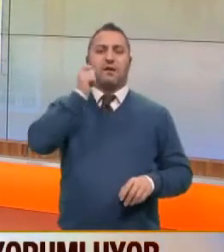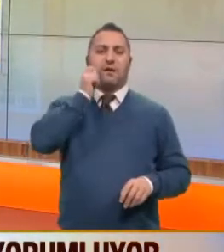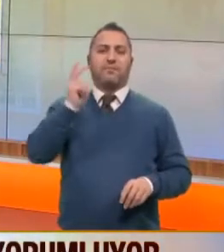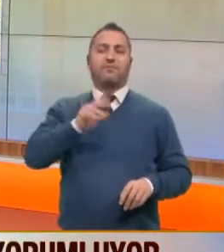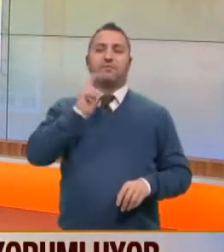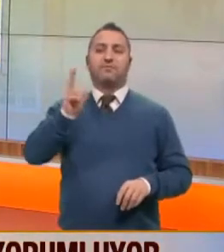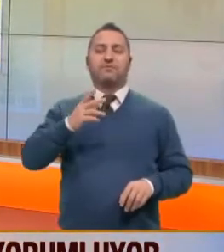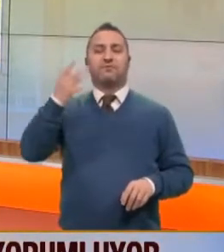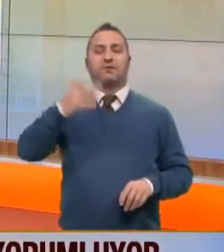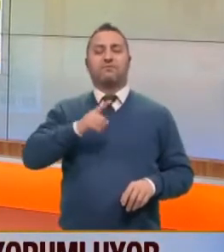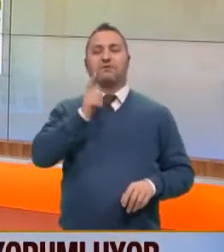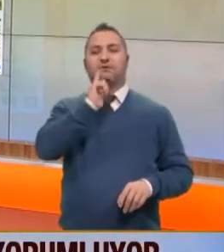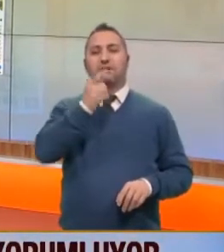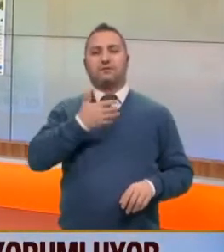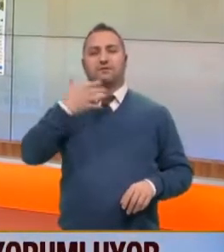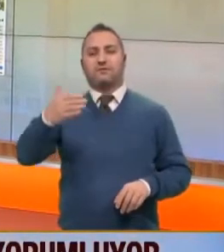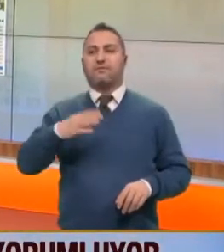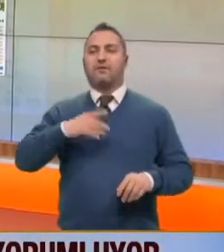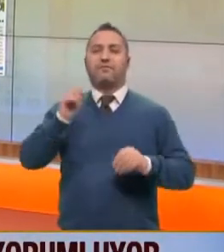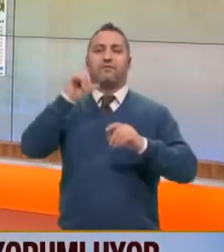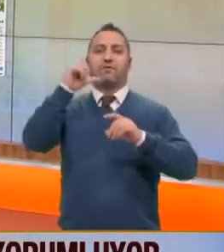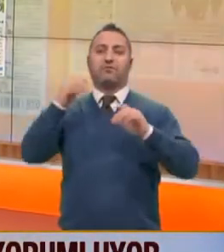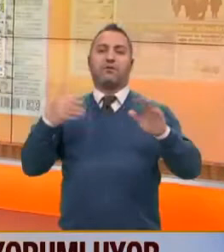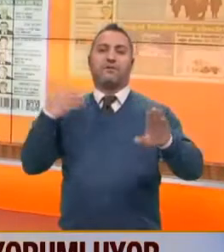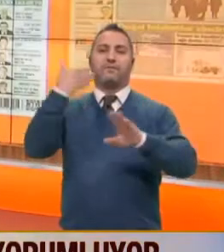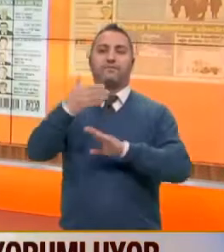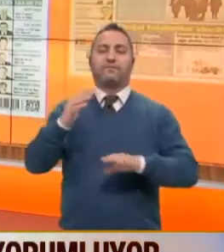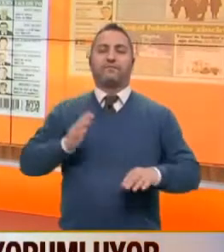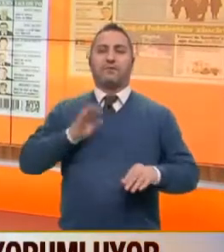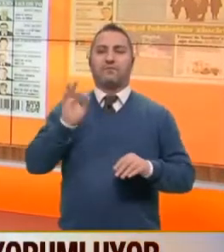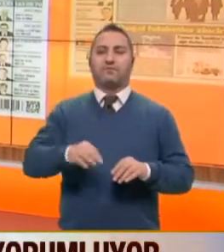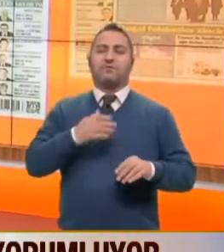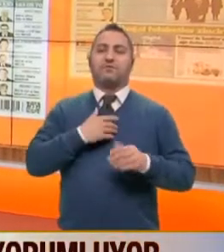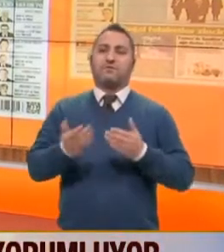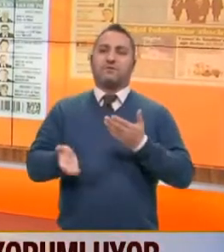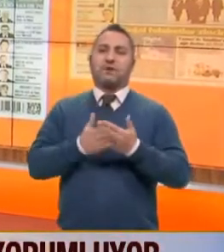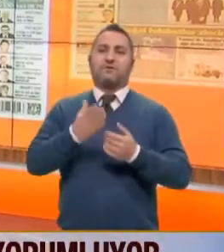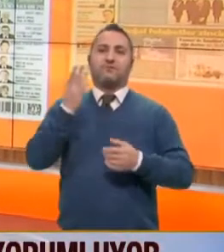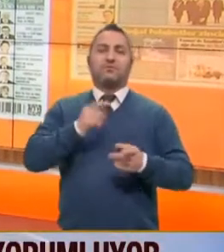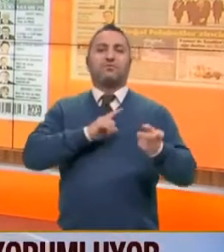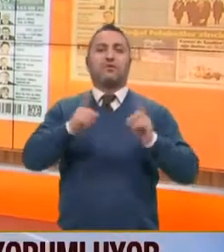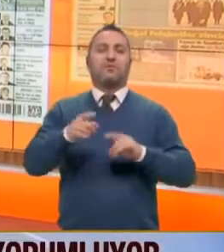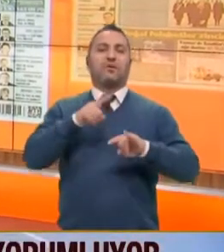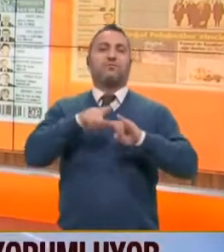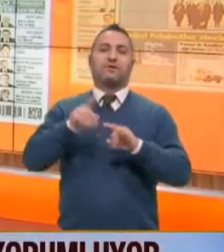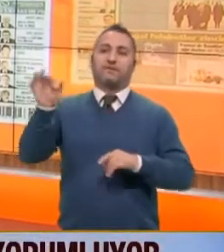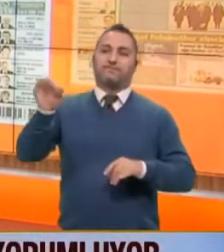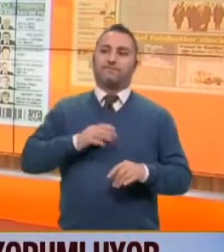baktık. Bir sesi de var. Şimdi bir fotoğraf gelecek. Bu sabah bana yönetmen kardeşim Hüseyin Ağoğlu yardımcı oluyor. Hüseyin şimdi